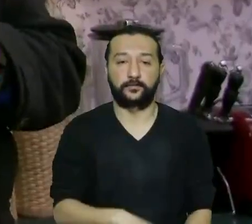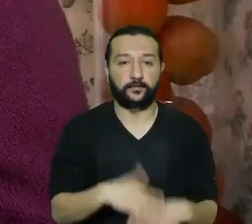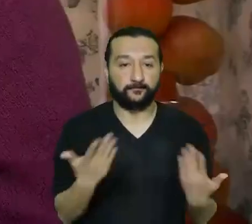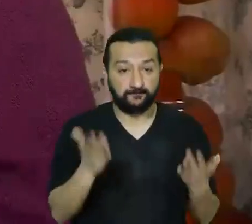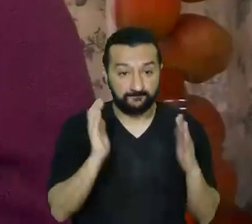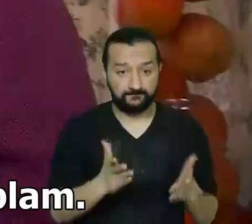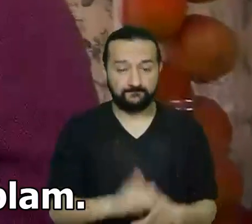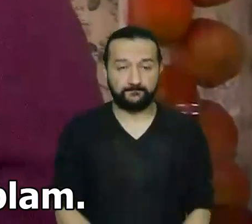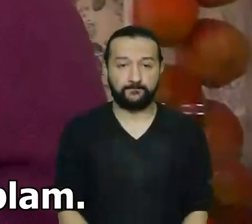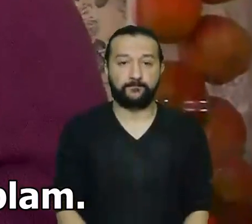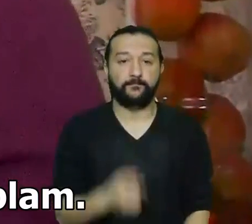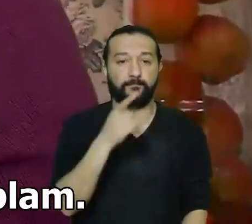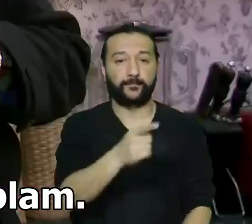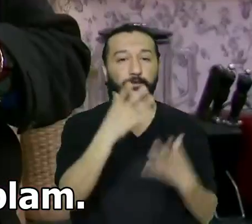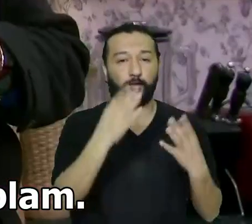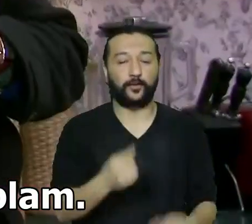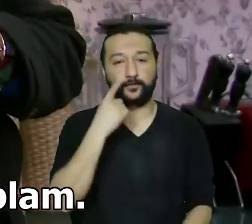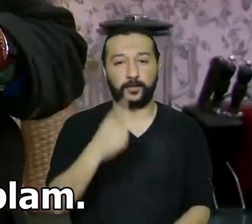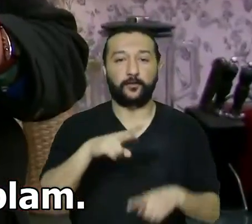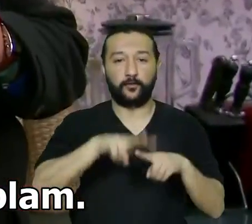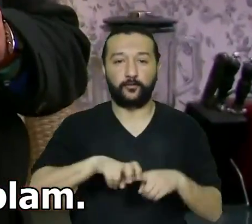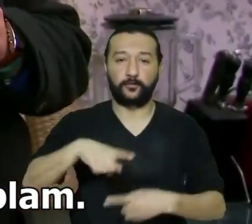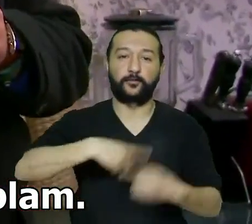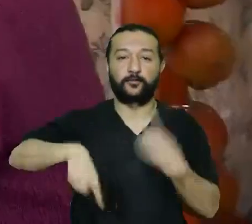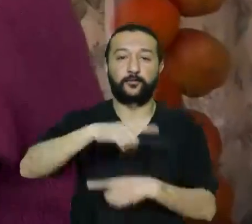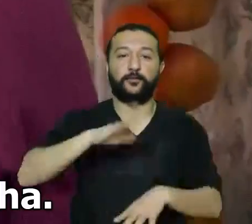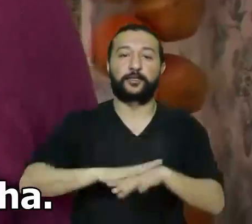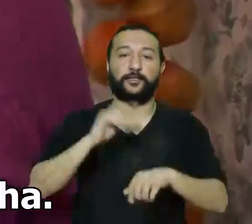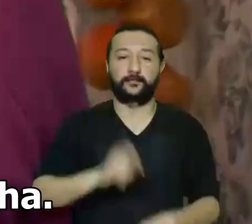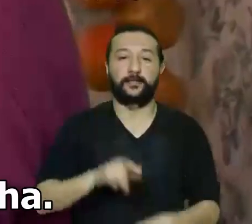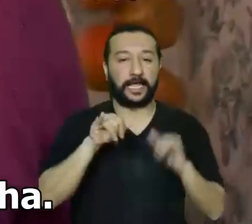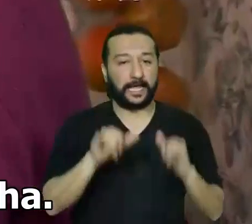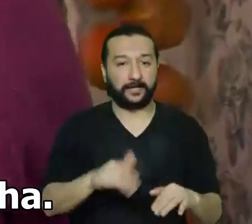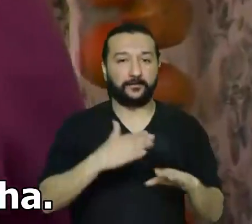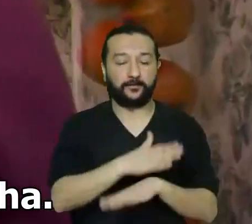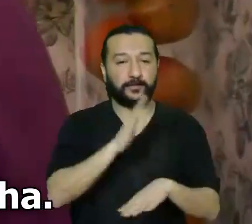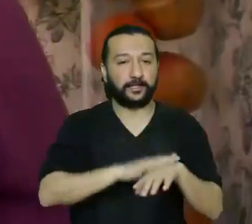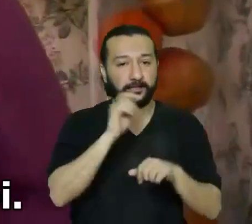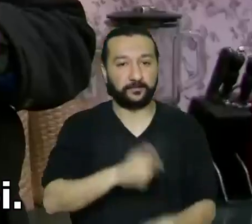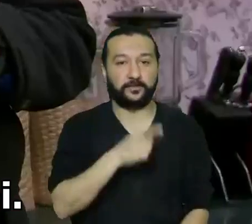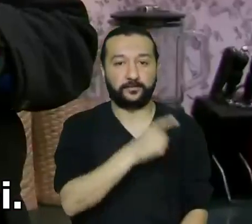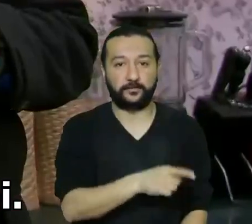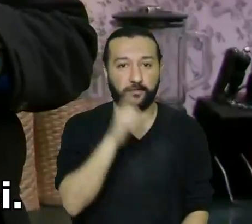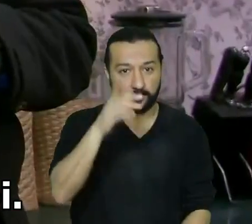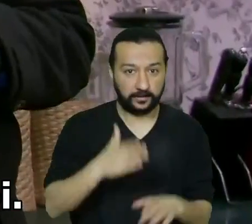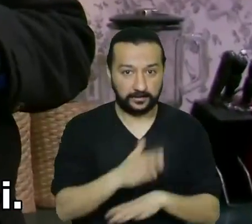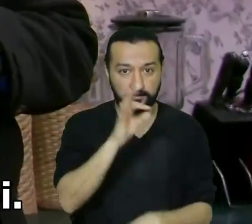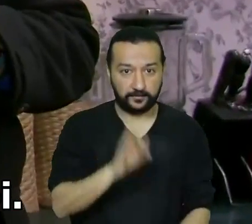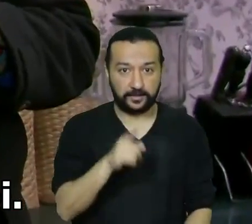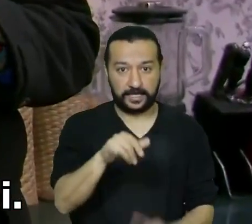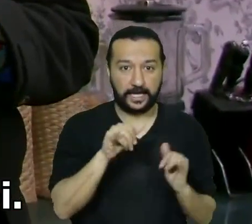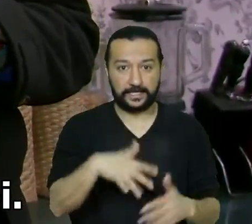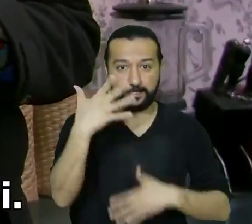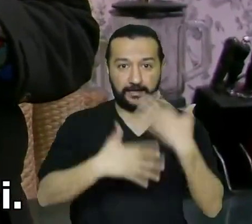Hadi ya. He. Oldu olacak, bari koltuklarda döndürtsünler aplak. Aynen öyle yapacaklar işte. Ana,